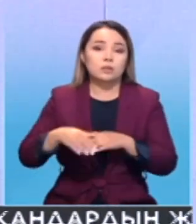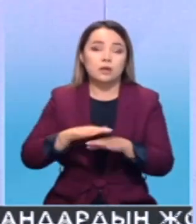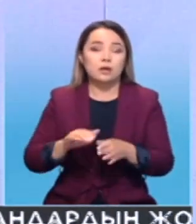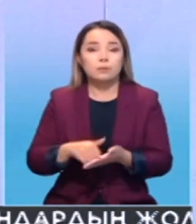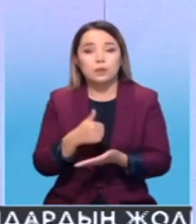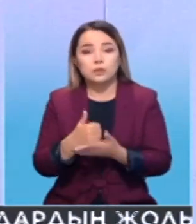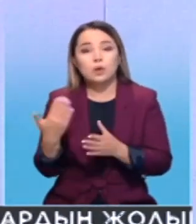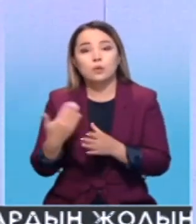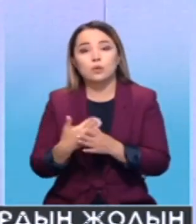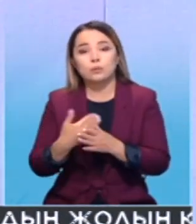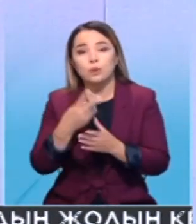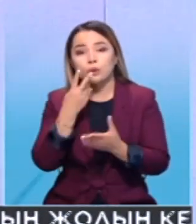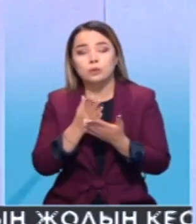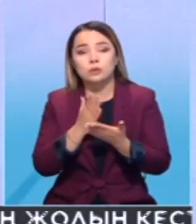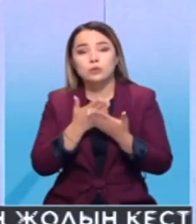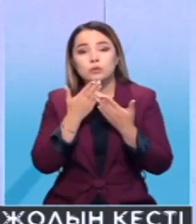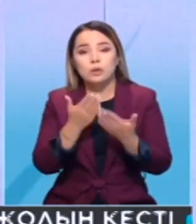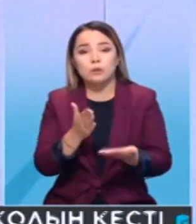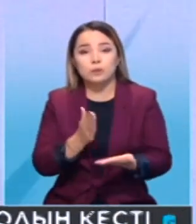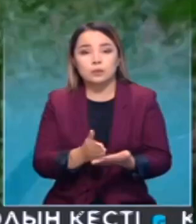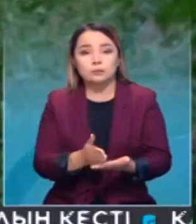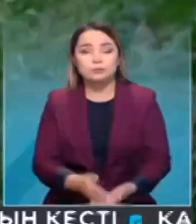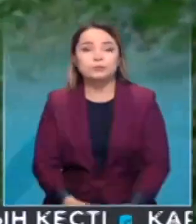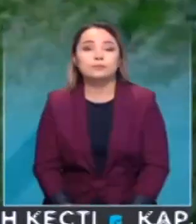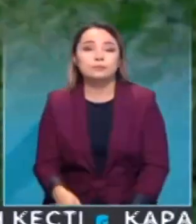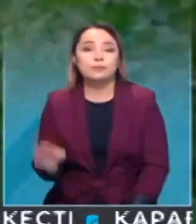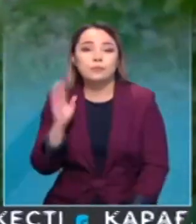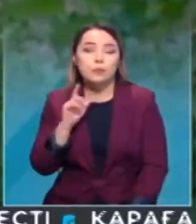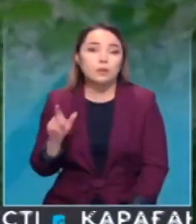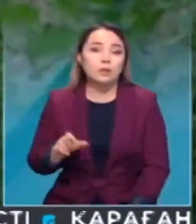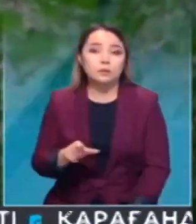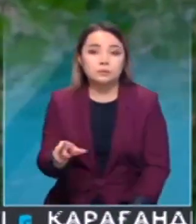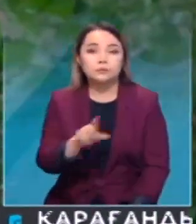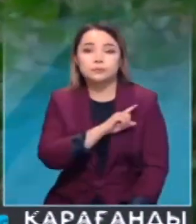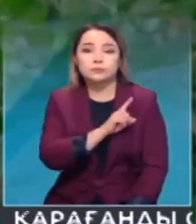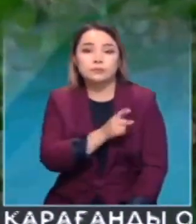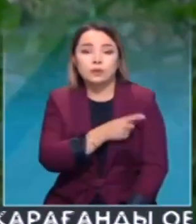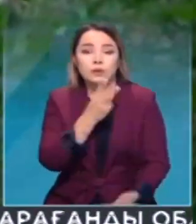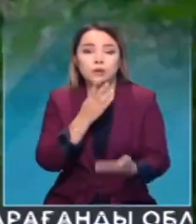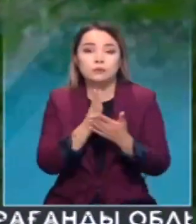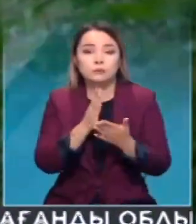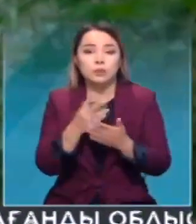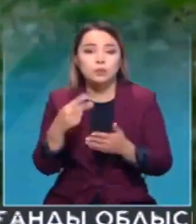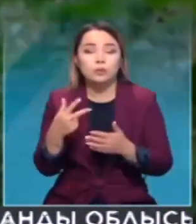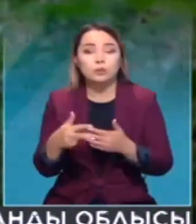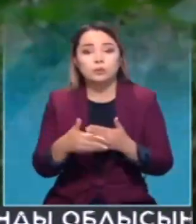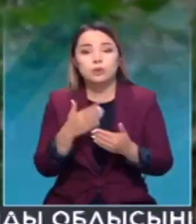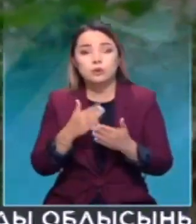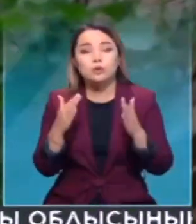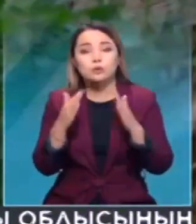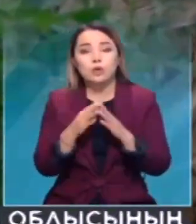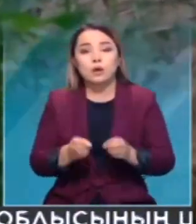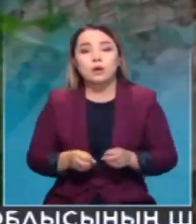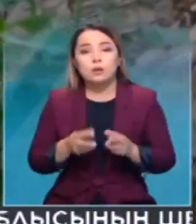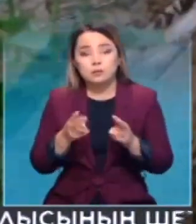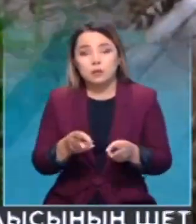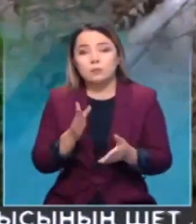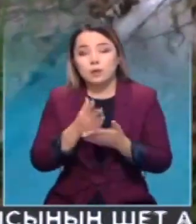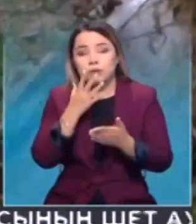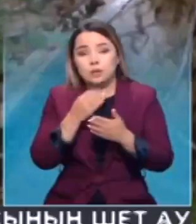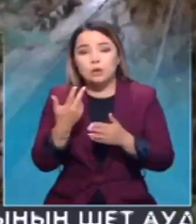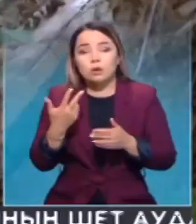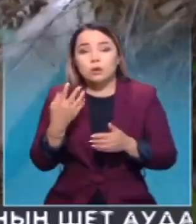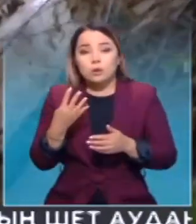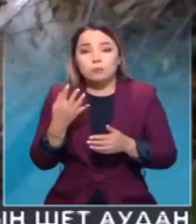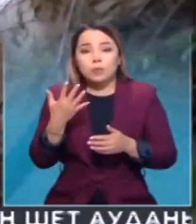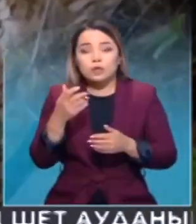биліктен көмек күтіп отыр. Ағыны қатты өзен қазірдің өзінде 30 үйге қауіп төндіріп тұр. Соңғы 4-5 жылда жағалау 10